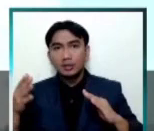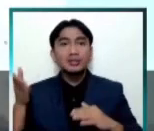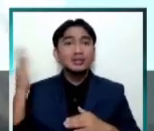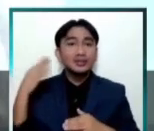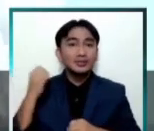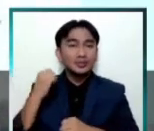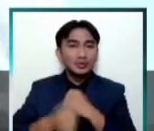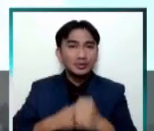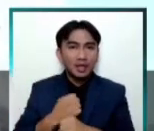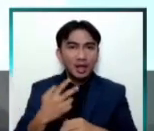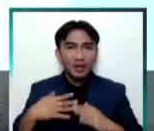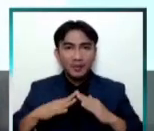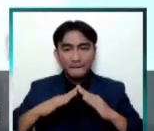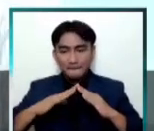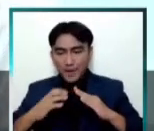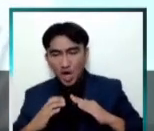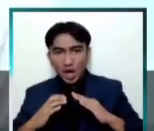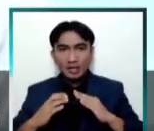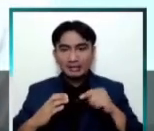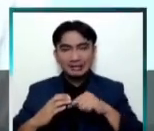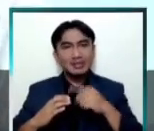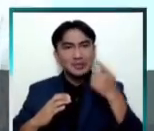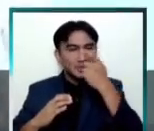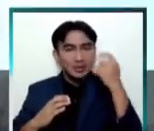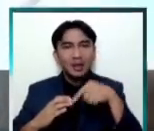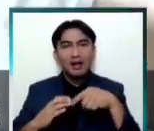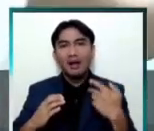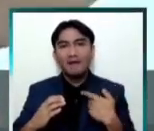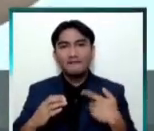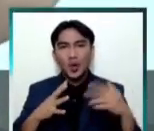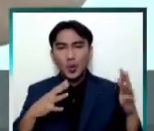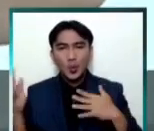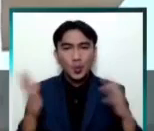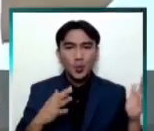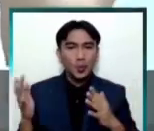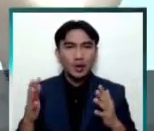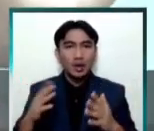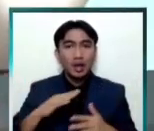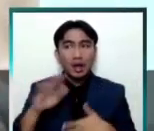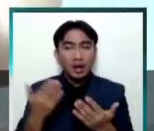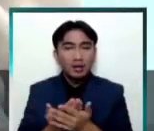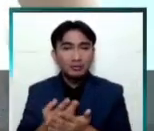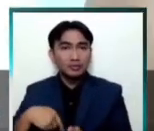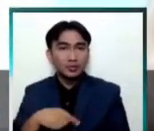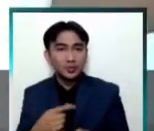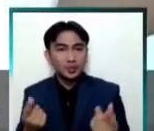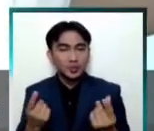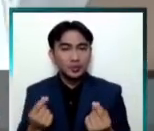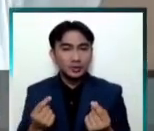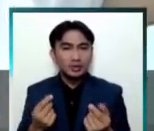yung bubong yero namin, ma'am. Lahat kami dyan na kuwan dito sa may gilid-gilid